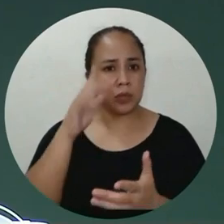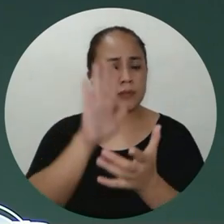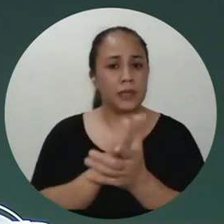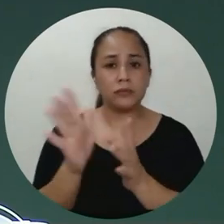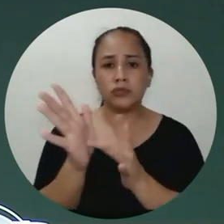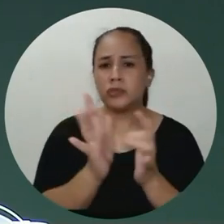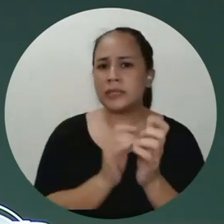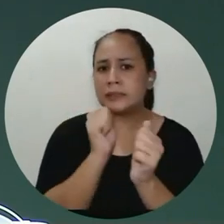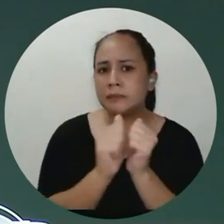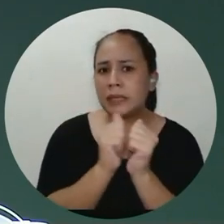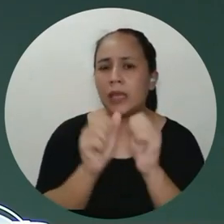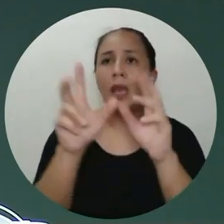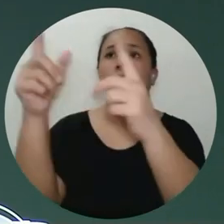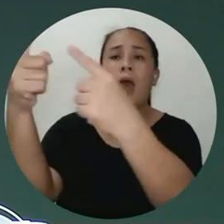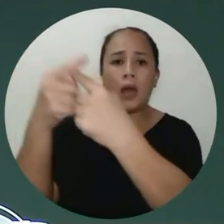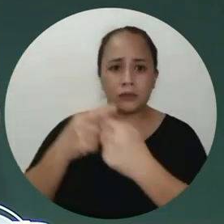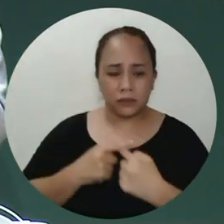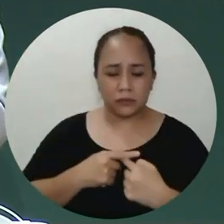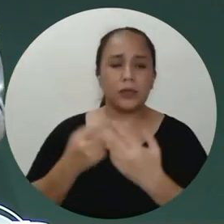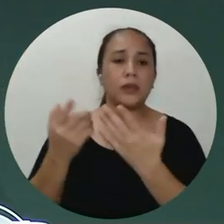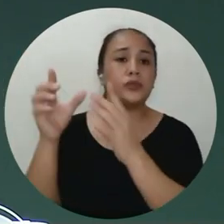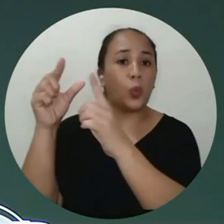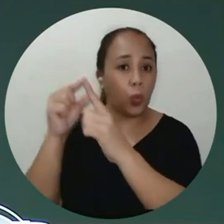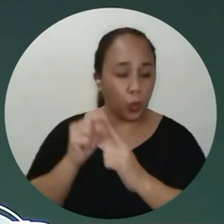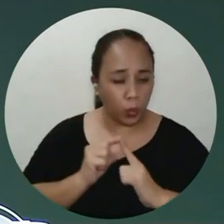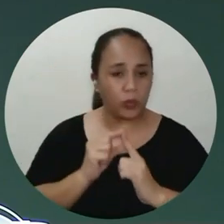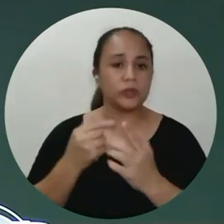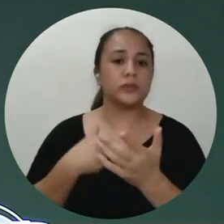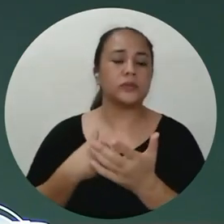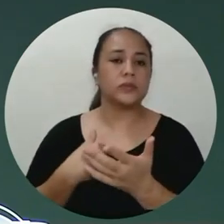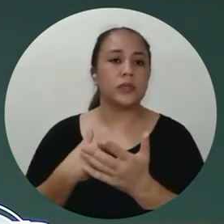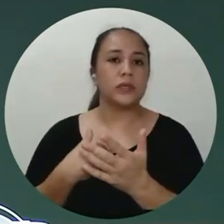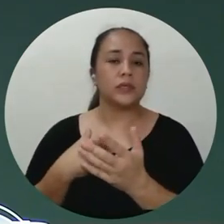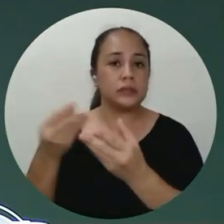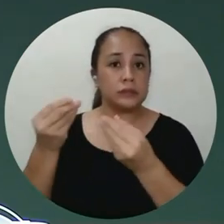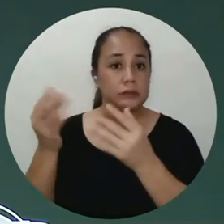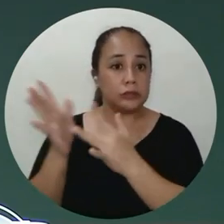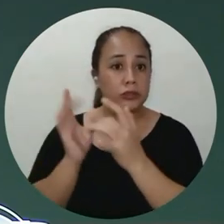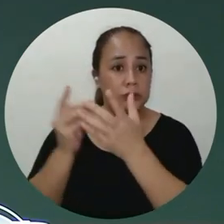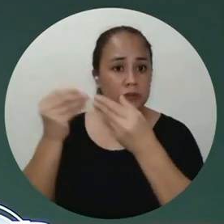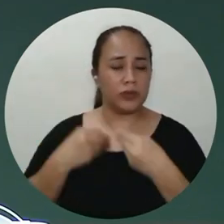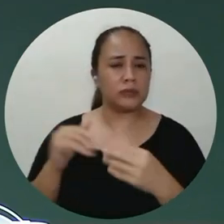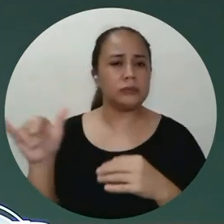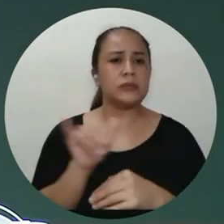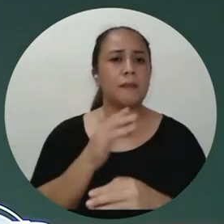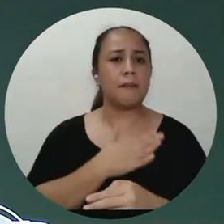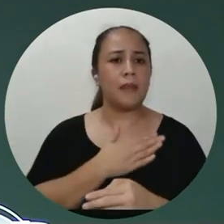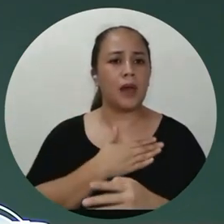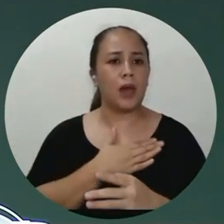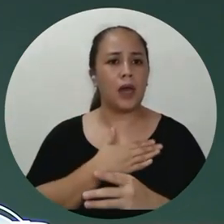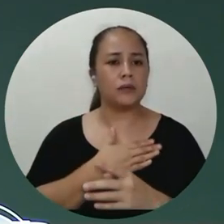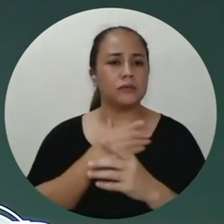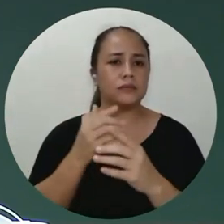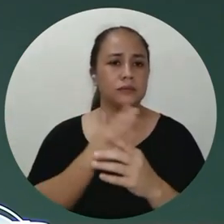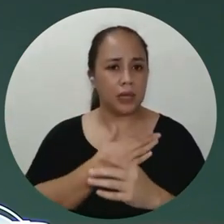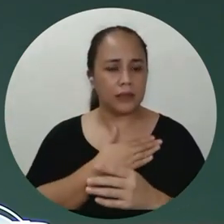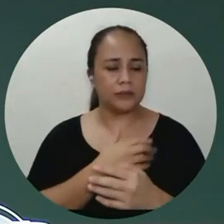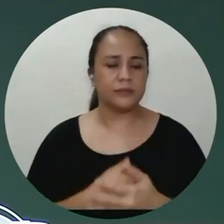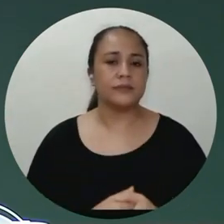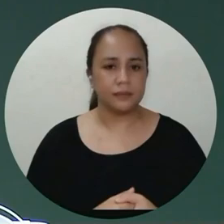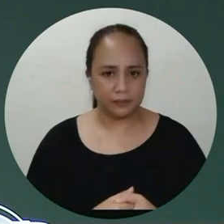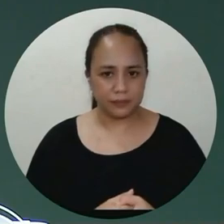to accept the word that Jesus has given to us as my word. 그래서 이 말씀을 삶 속에